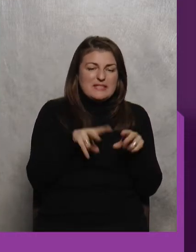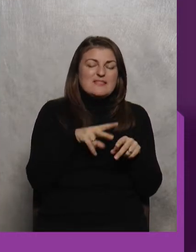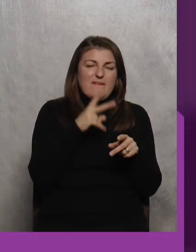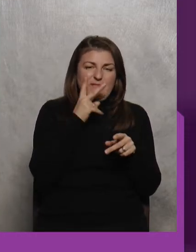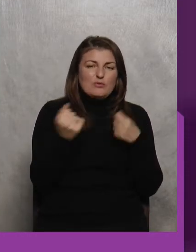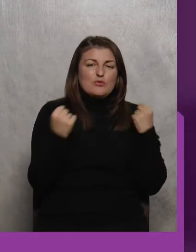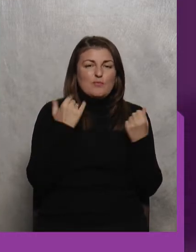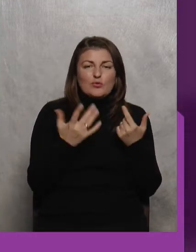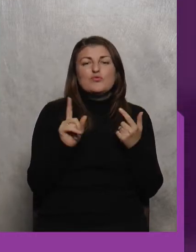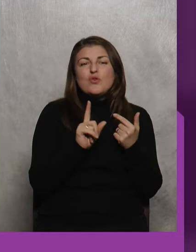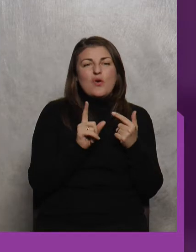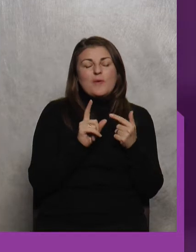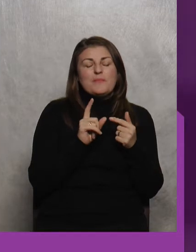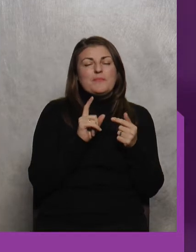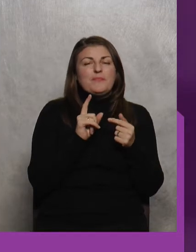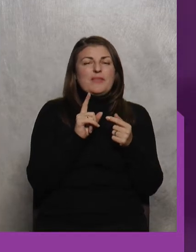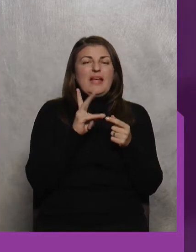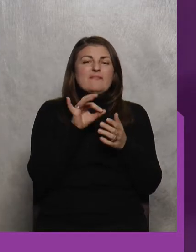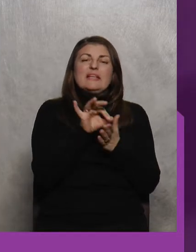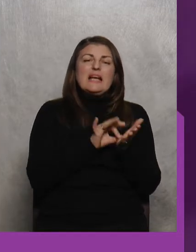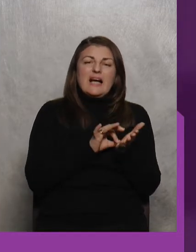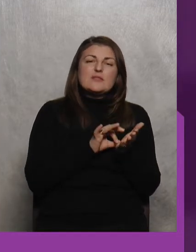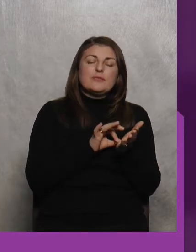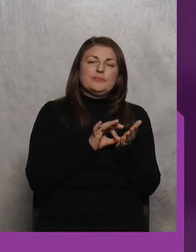спорту, що от відразу тут...